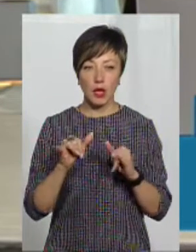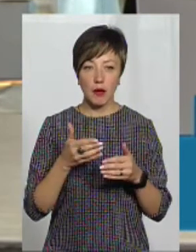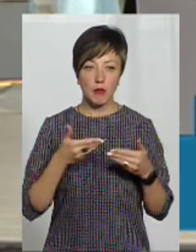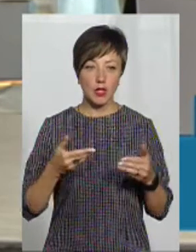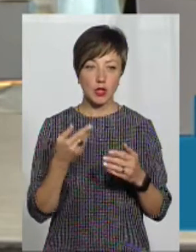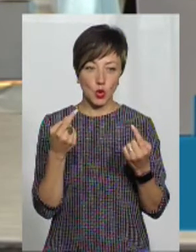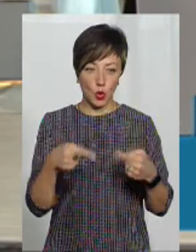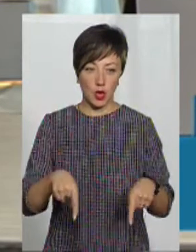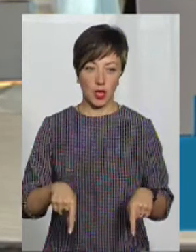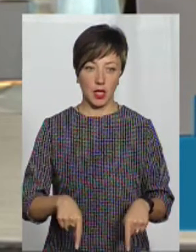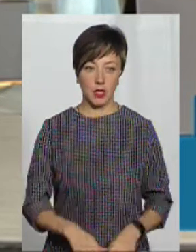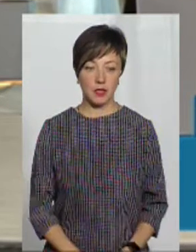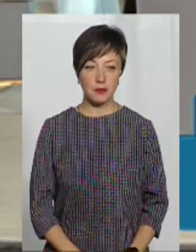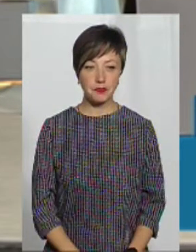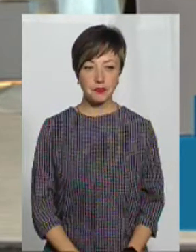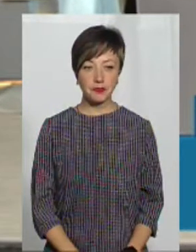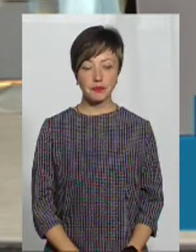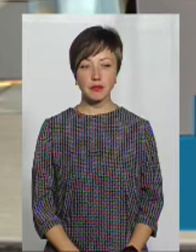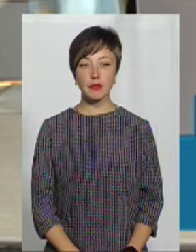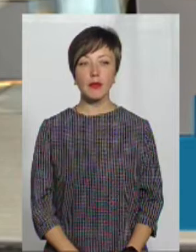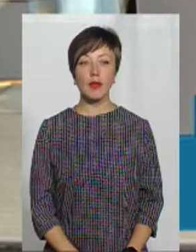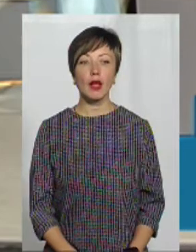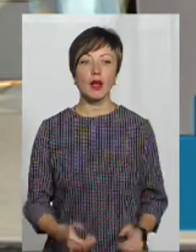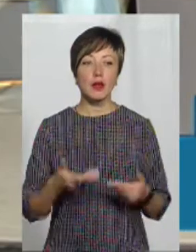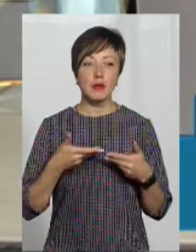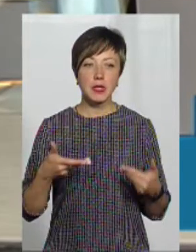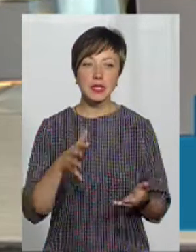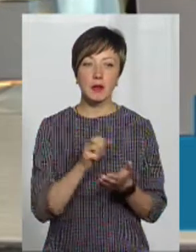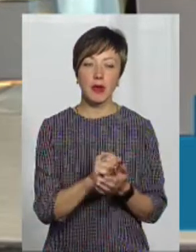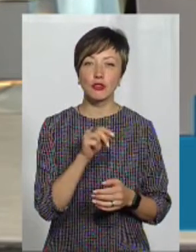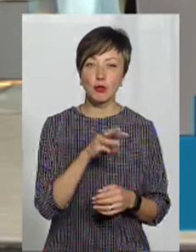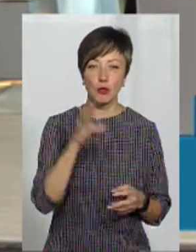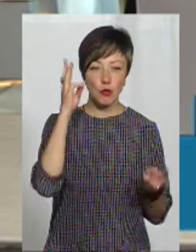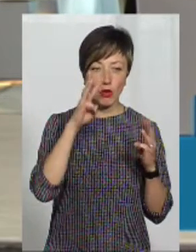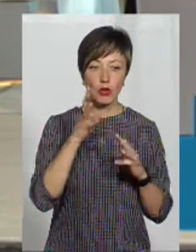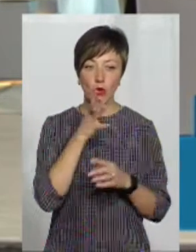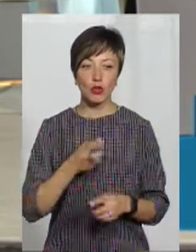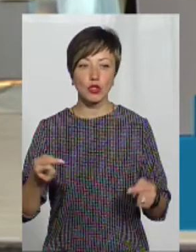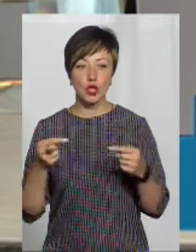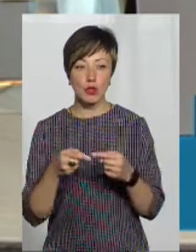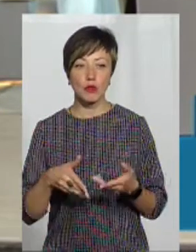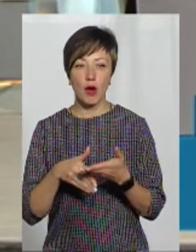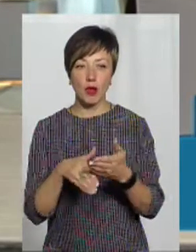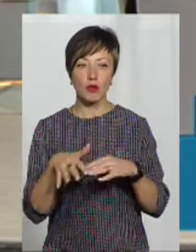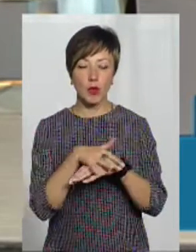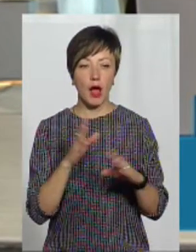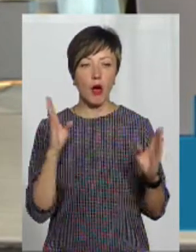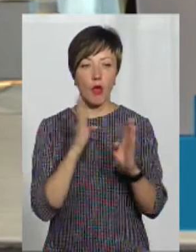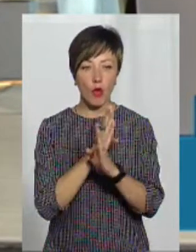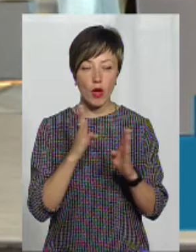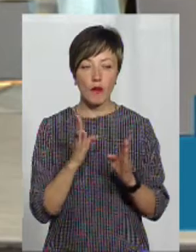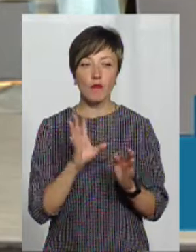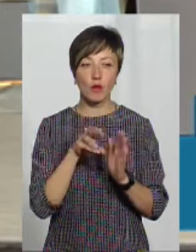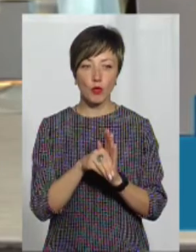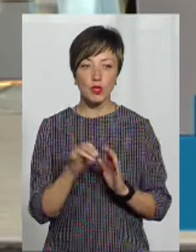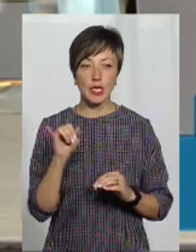скотилися, скажімо так. Ось ви говорите, займаємось чимось модним і одночасно допомагаємо суспільству, екології,